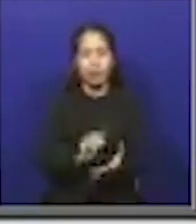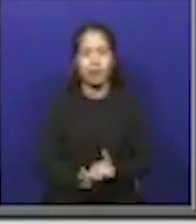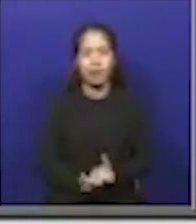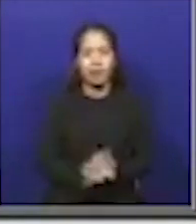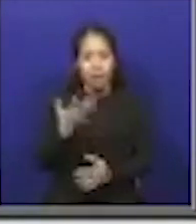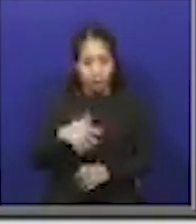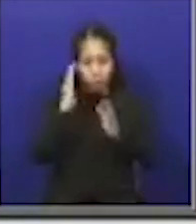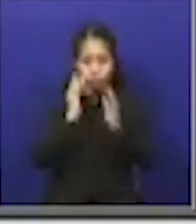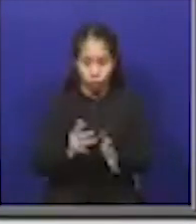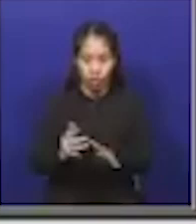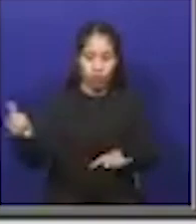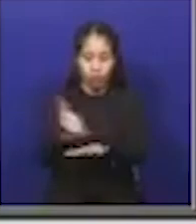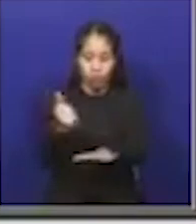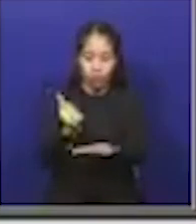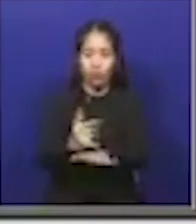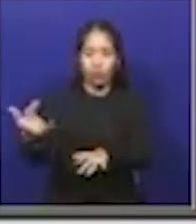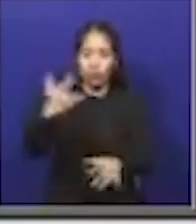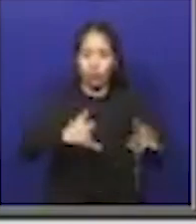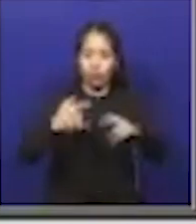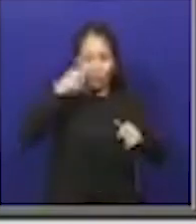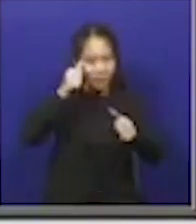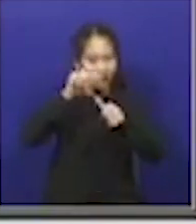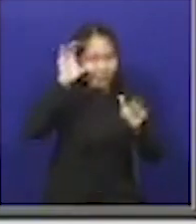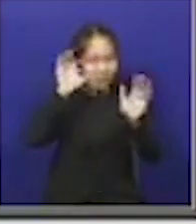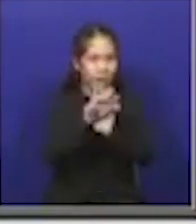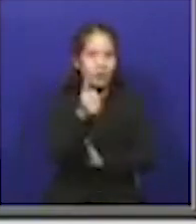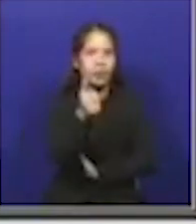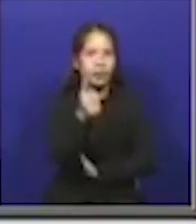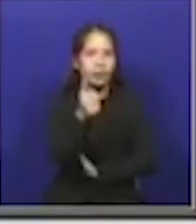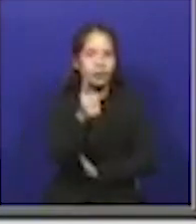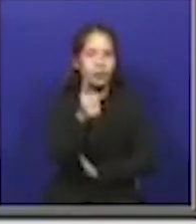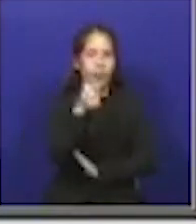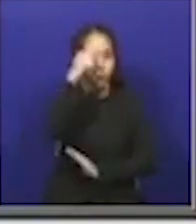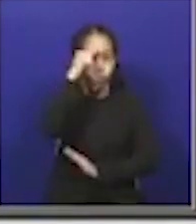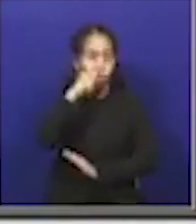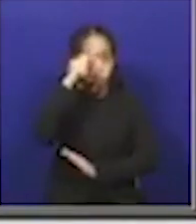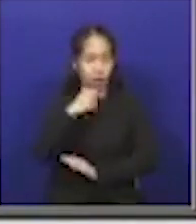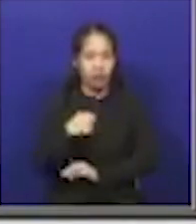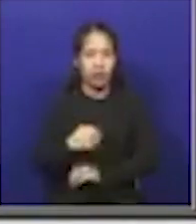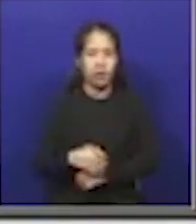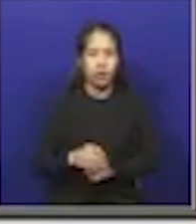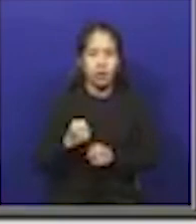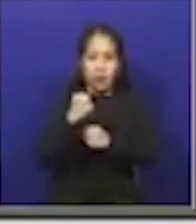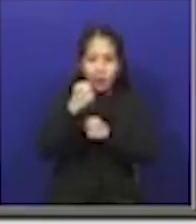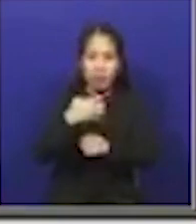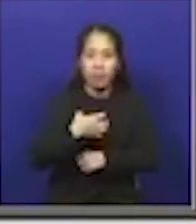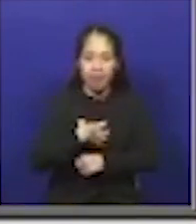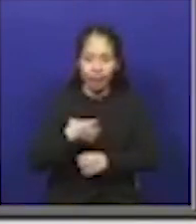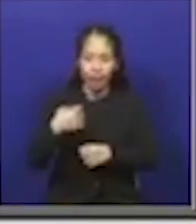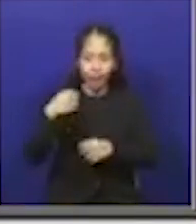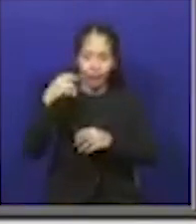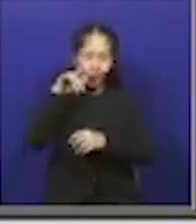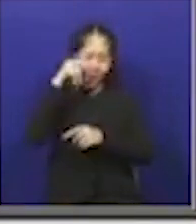รอแล้วคนเดินทางเข้ามาท่านจำภาพนี้ได้ไหมฮะคนเดินทางคนไทยดิ้นรนดินเดินทางกลับมาประเทศไทย